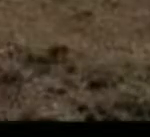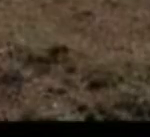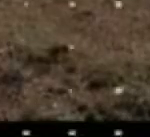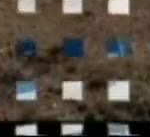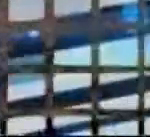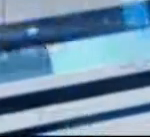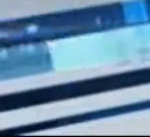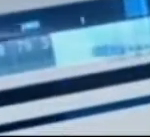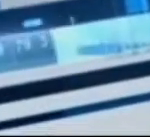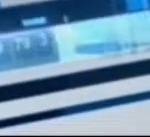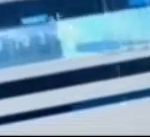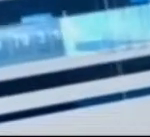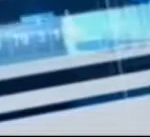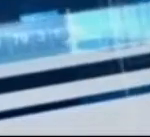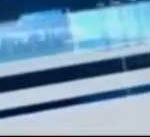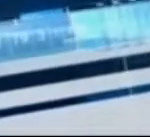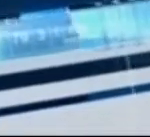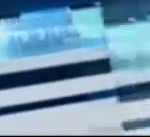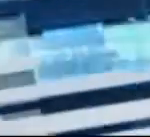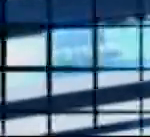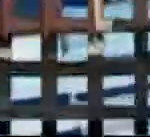года.